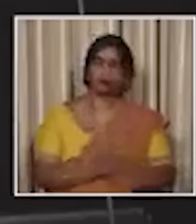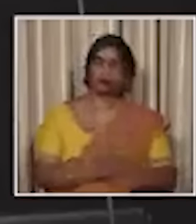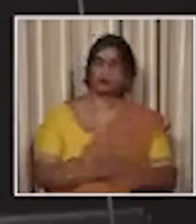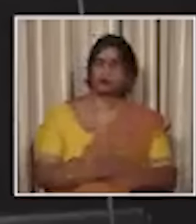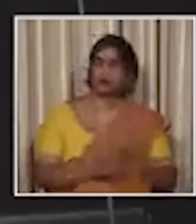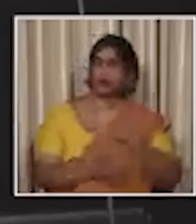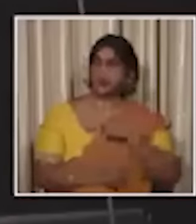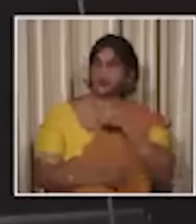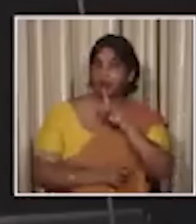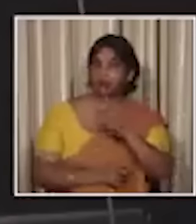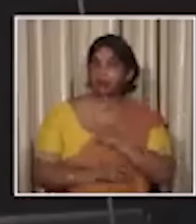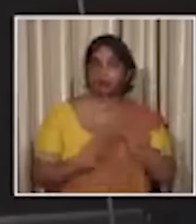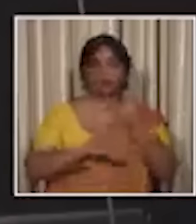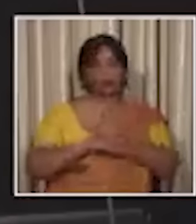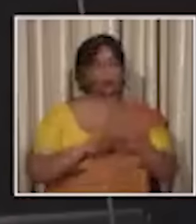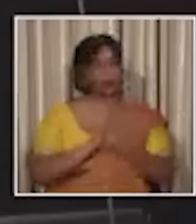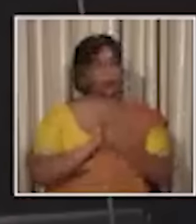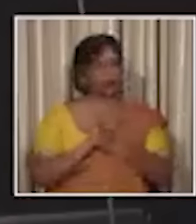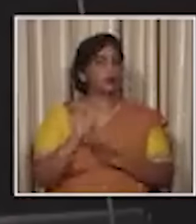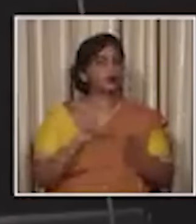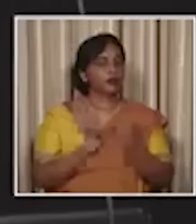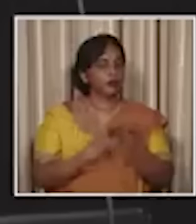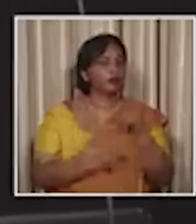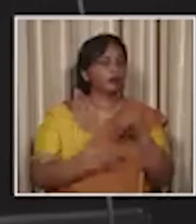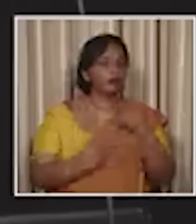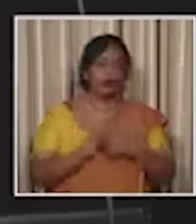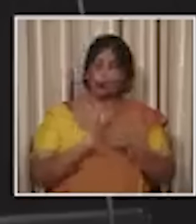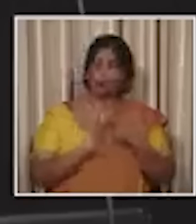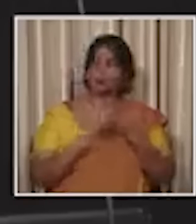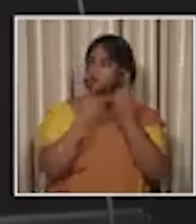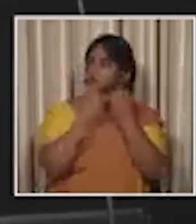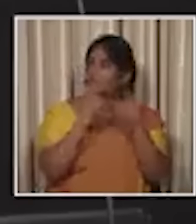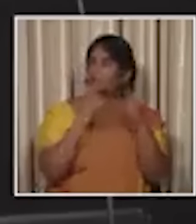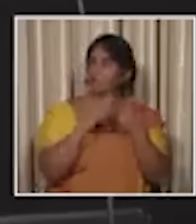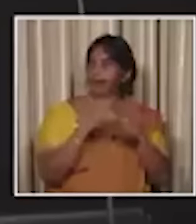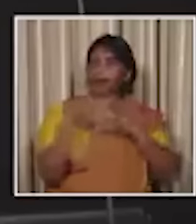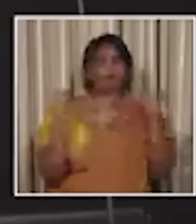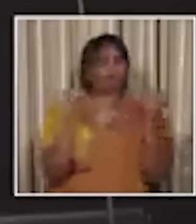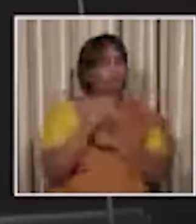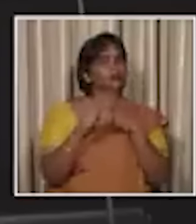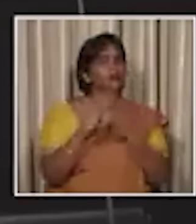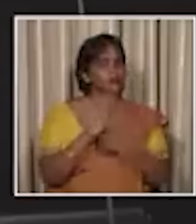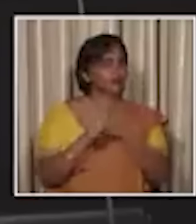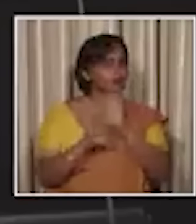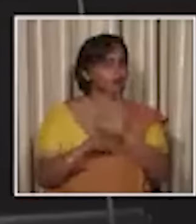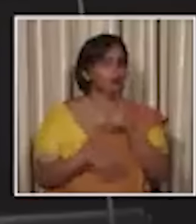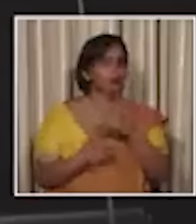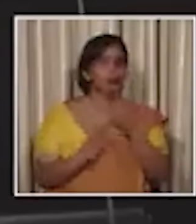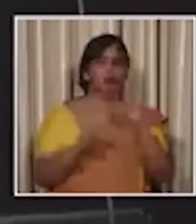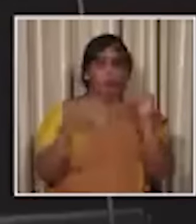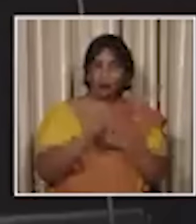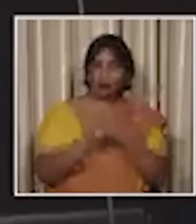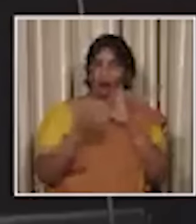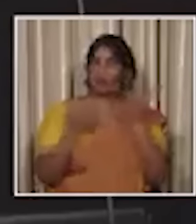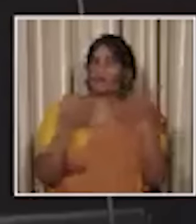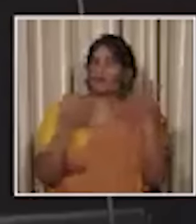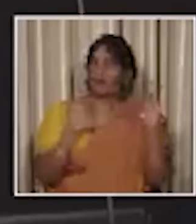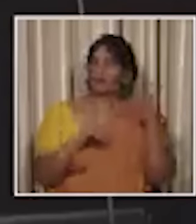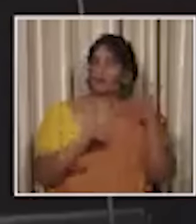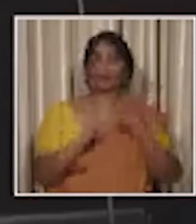பல்வேறுபட்ட கொலைகள் இந்த மண்ணிலே நடைபெற்றிருக்கிறது. கொலைகளை புரிந்தவர்கள் சுதந்திரமாக இந்த நாட்டில் இருக்கிறார்கள். கொலைகளுக்கான